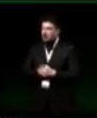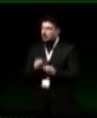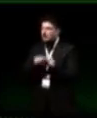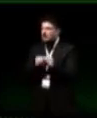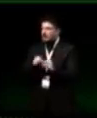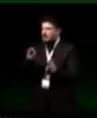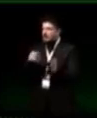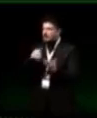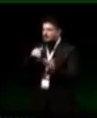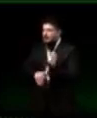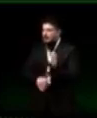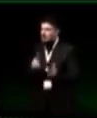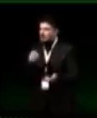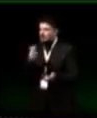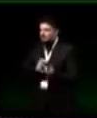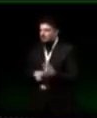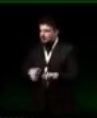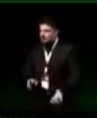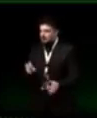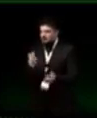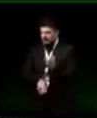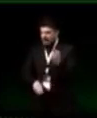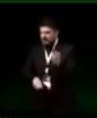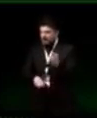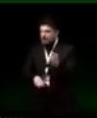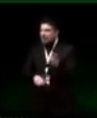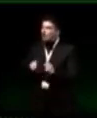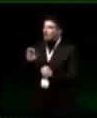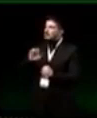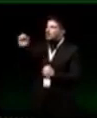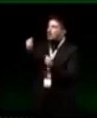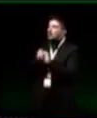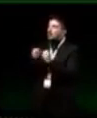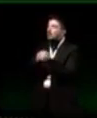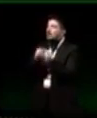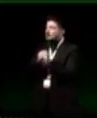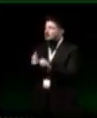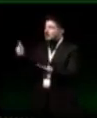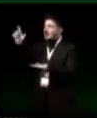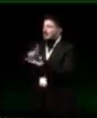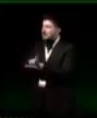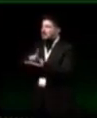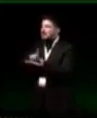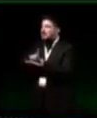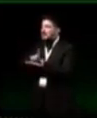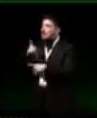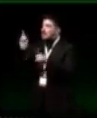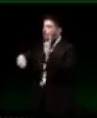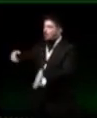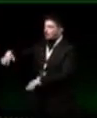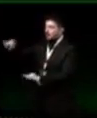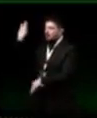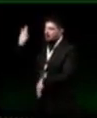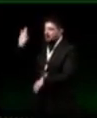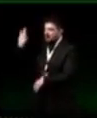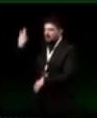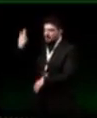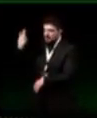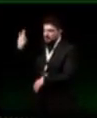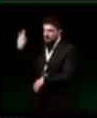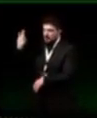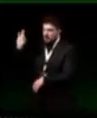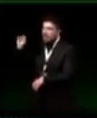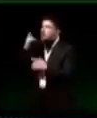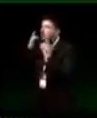tasse, come faremo la battaglia perché in Europa ci siano dei leader legittimati dal popolo e non